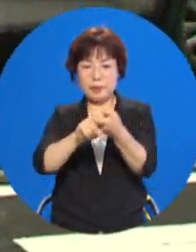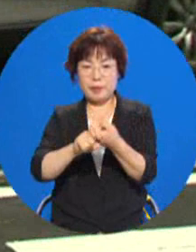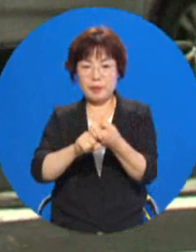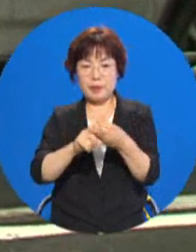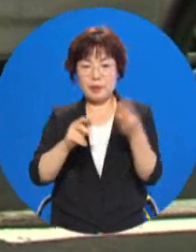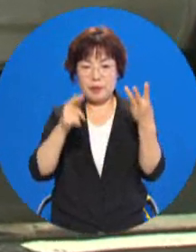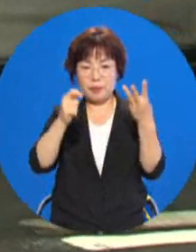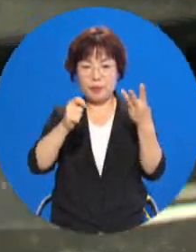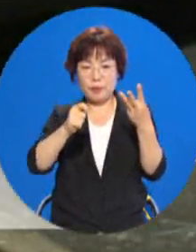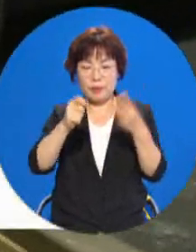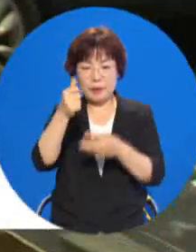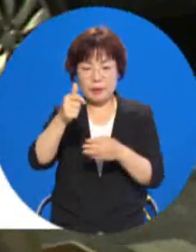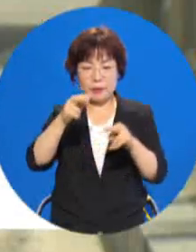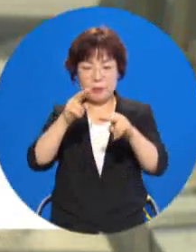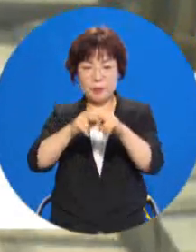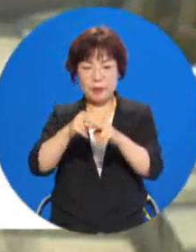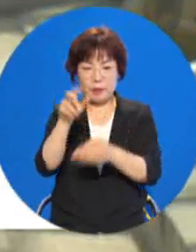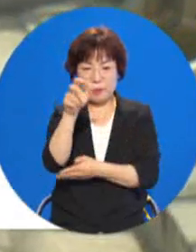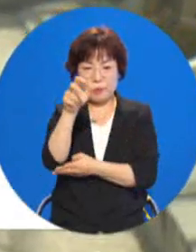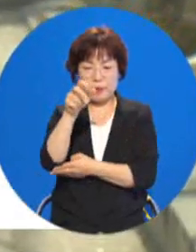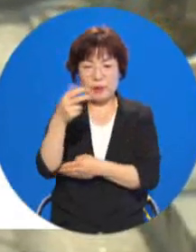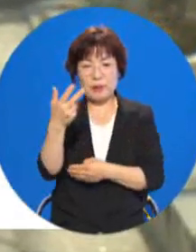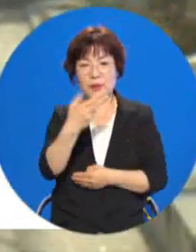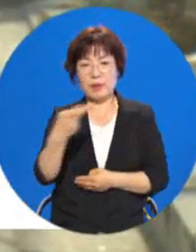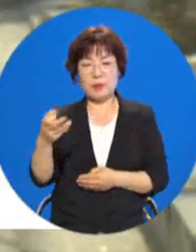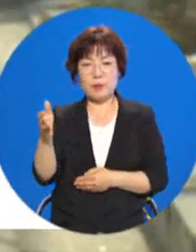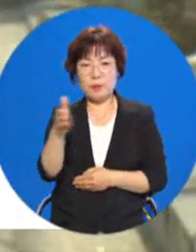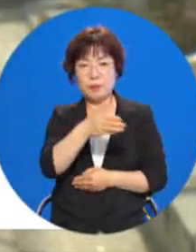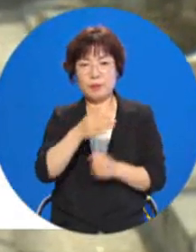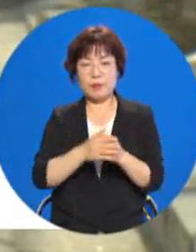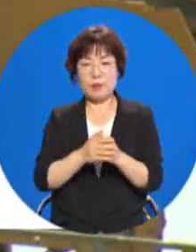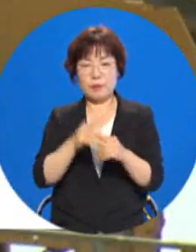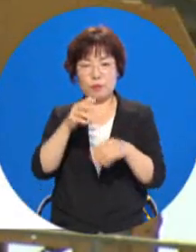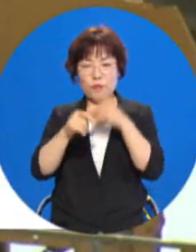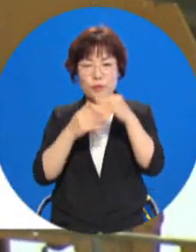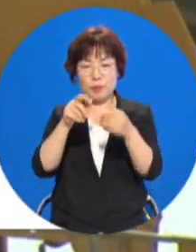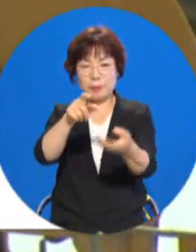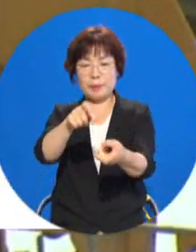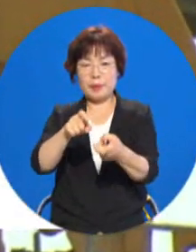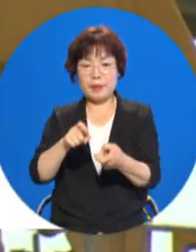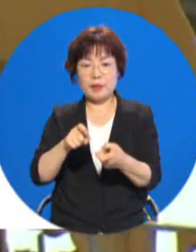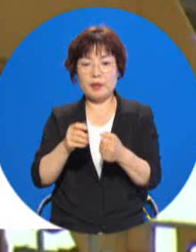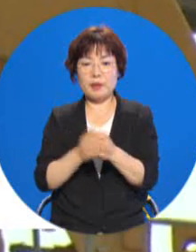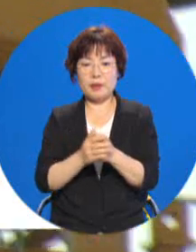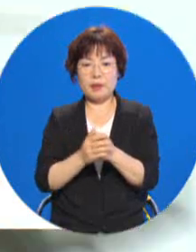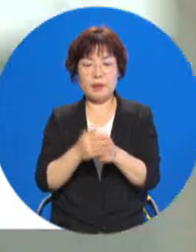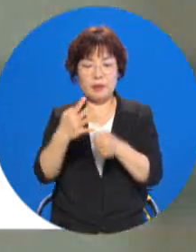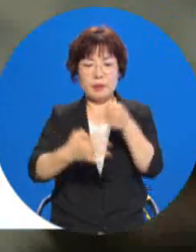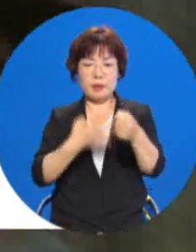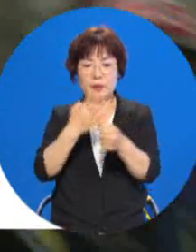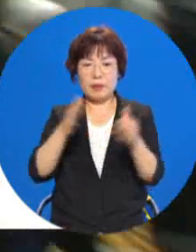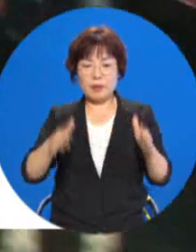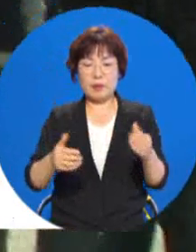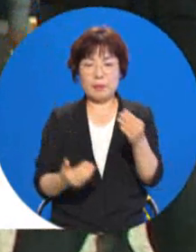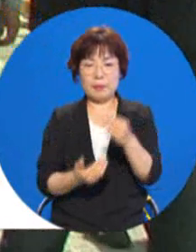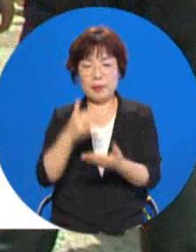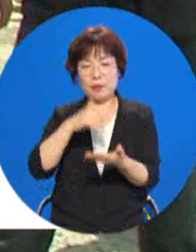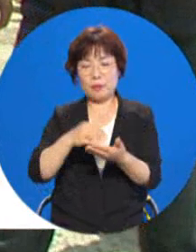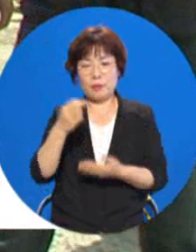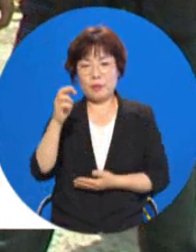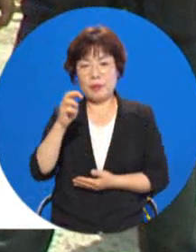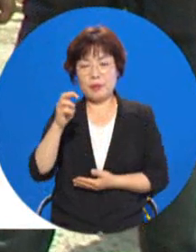미만의 소형 무인 타워 크레인이 2012년부터 무분별하게 도입되면서 지난 4년 동안 30건의